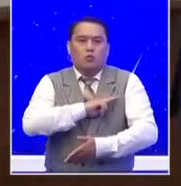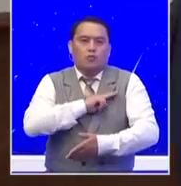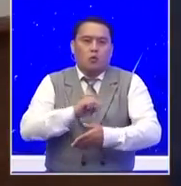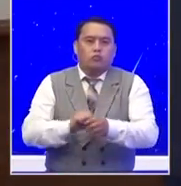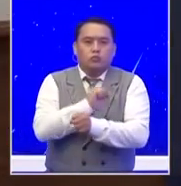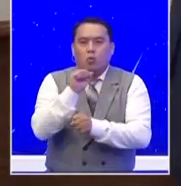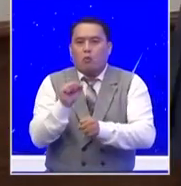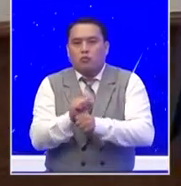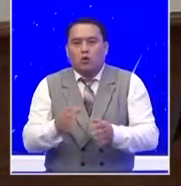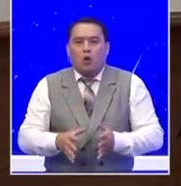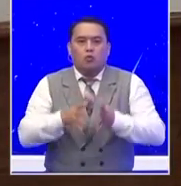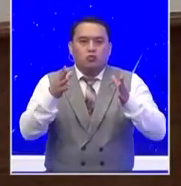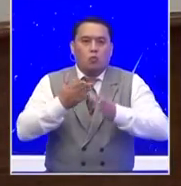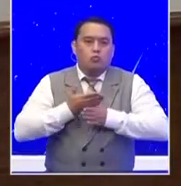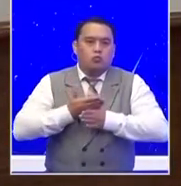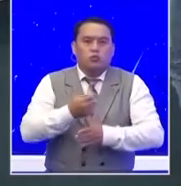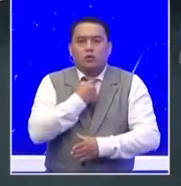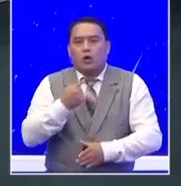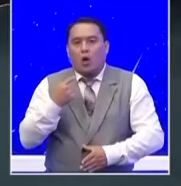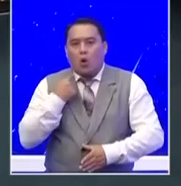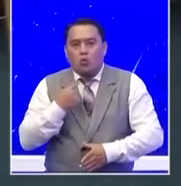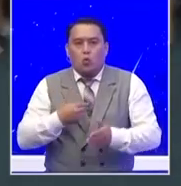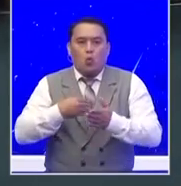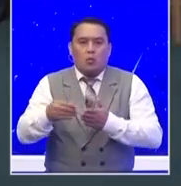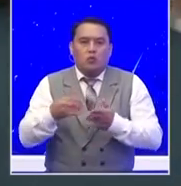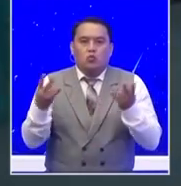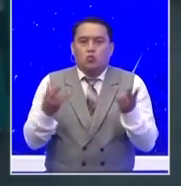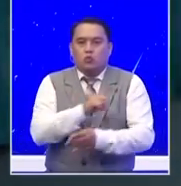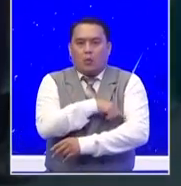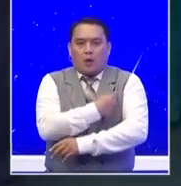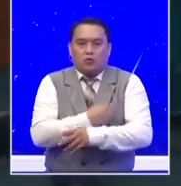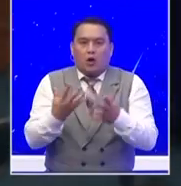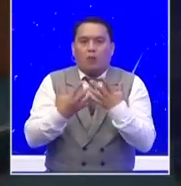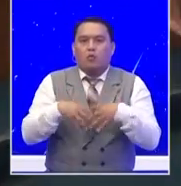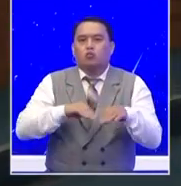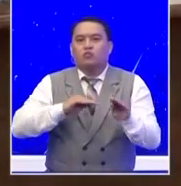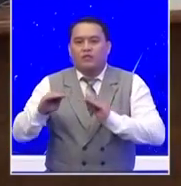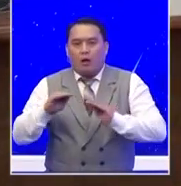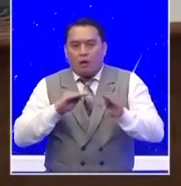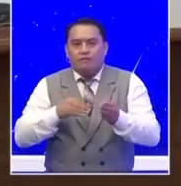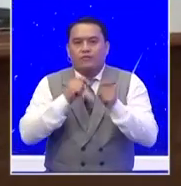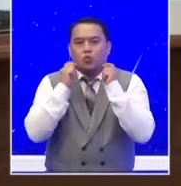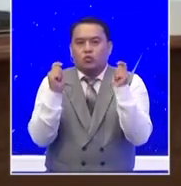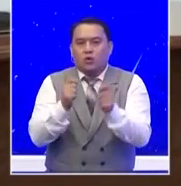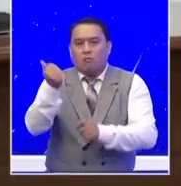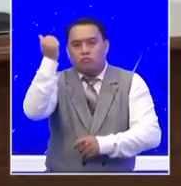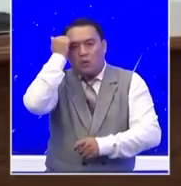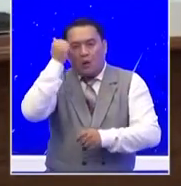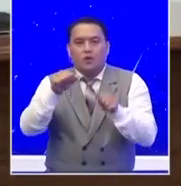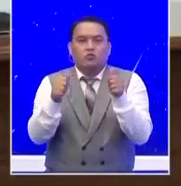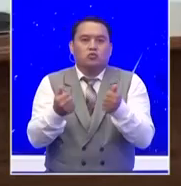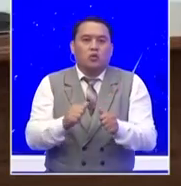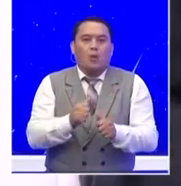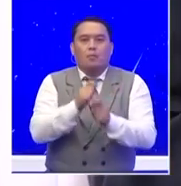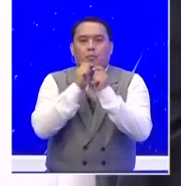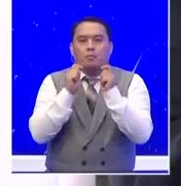блокпостов. Огромную помощь оказали талдыкурганцы в приобретении необходимого медицинского оборудования. Для вручения памятных статуэток и